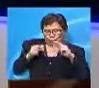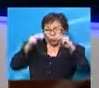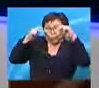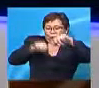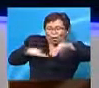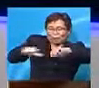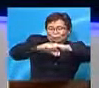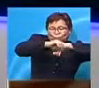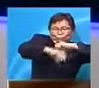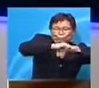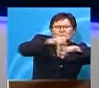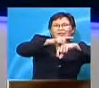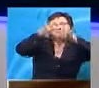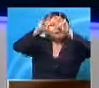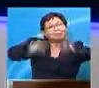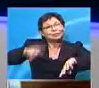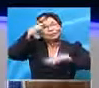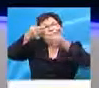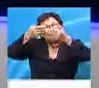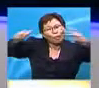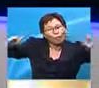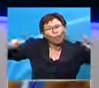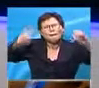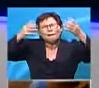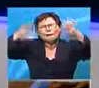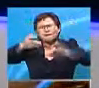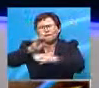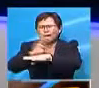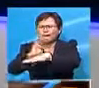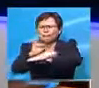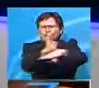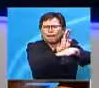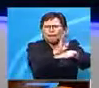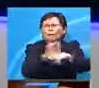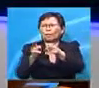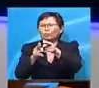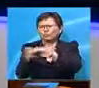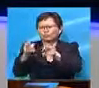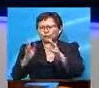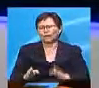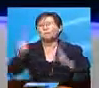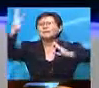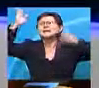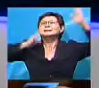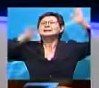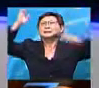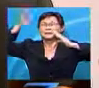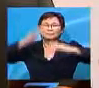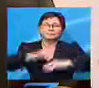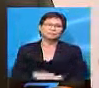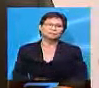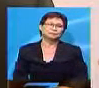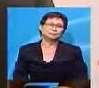aktiviti promosi di ASEAN untuk membuka lebih banyak peluang perniagaan kepada usahawan tempatan.